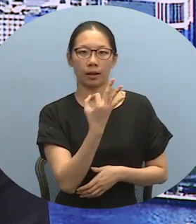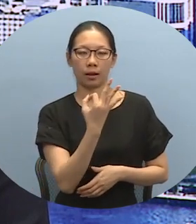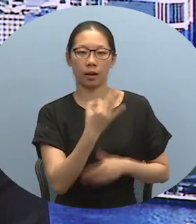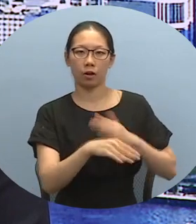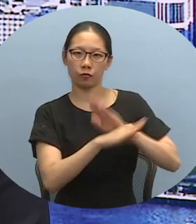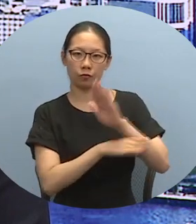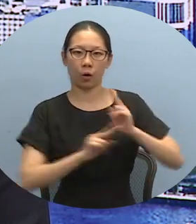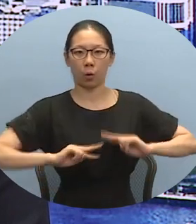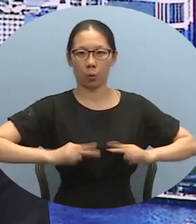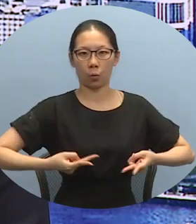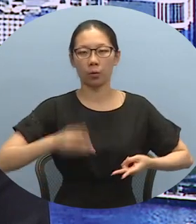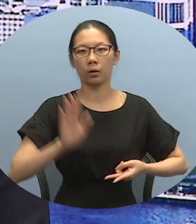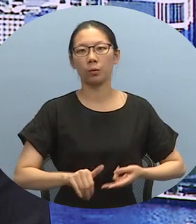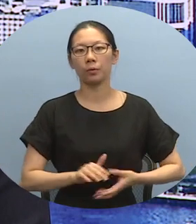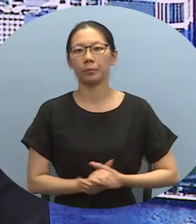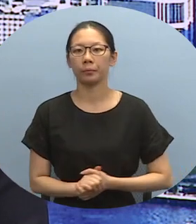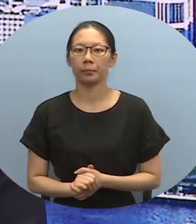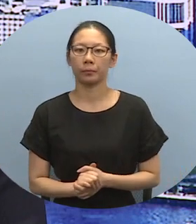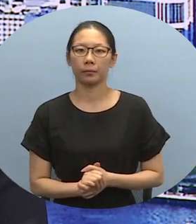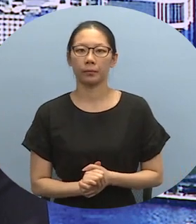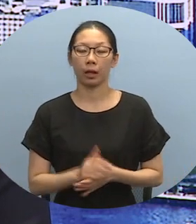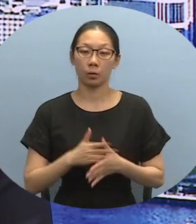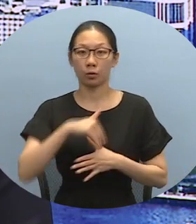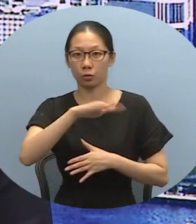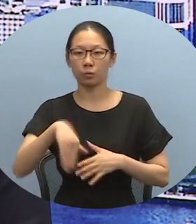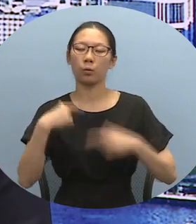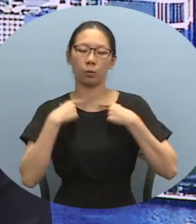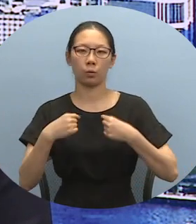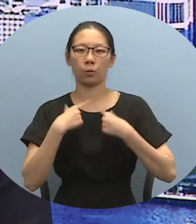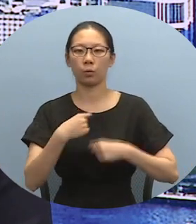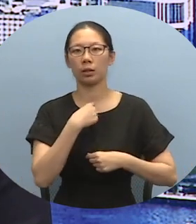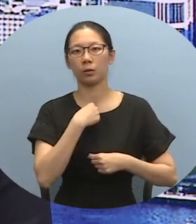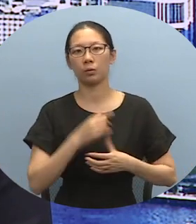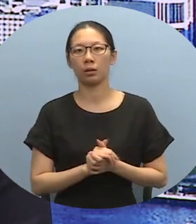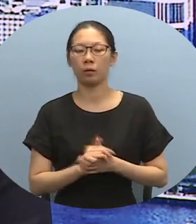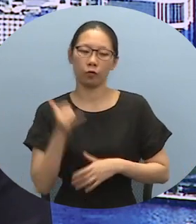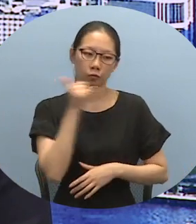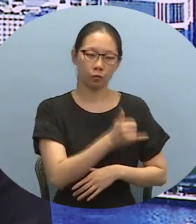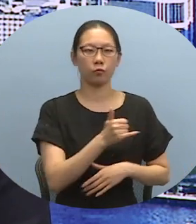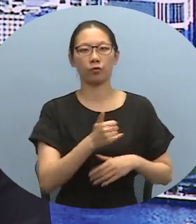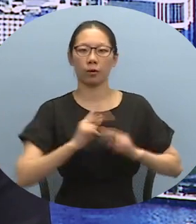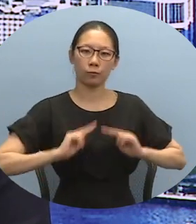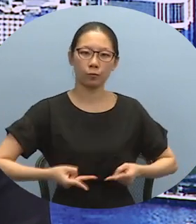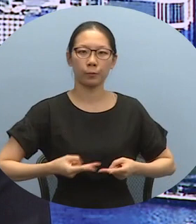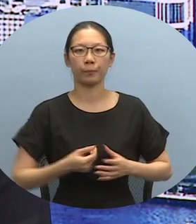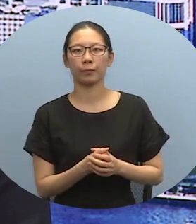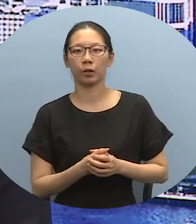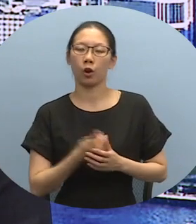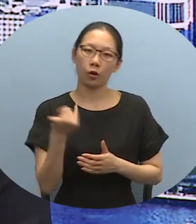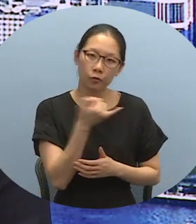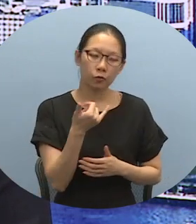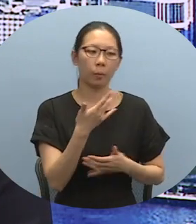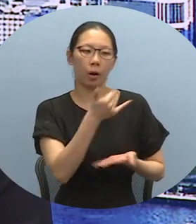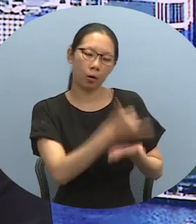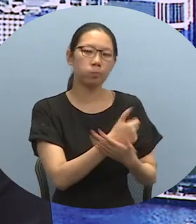更衣室。咁佢喺嗰度換衫，同埋因為佢哋都係着制服噶啦，就要喺嗰度換衫啦。同埋有時有啲人係會喺嗰度休